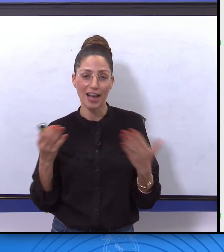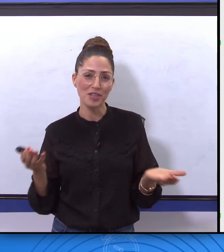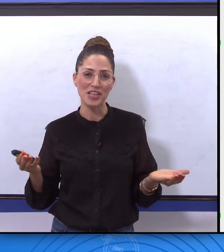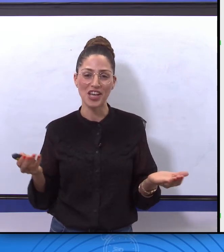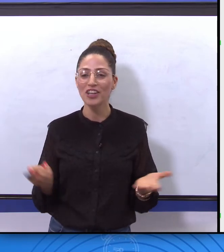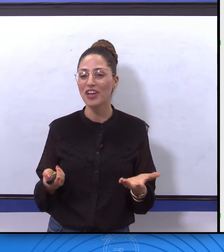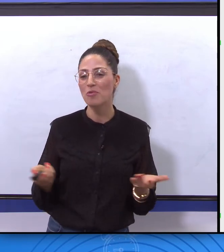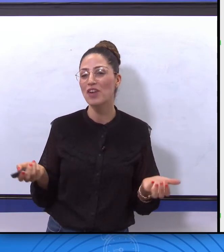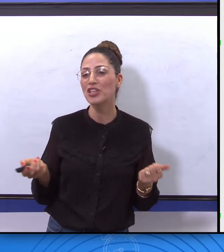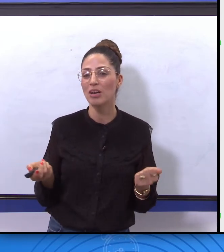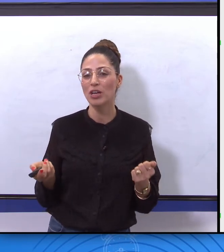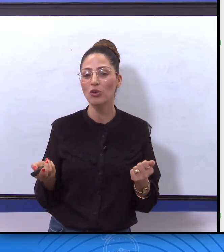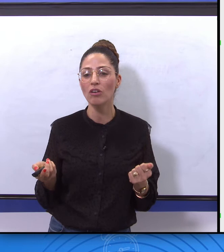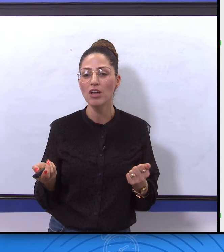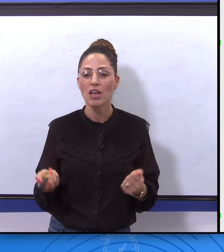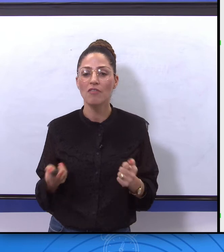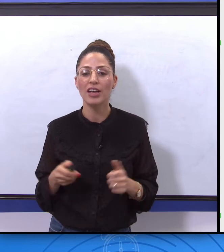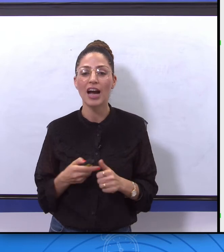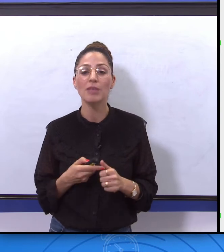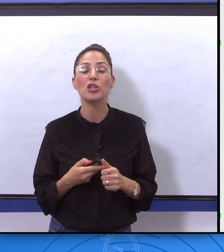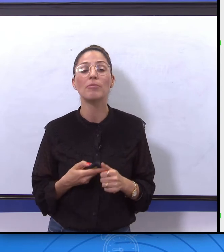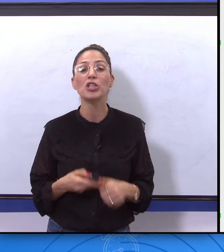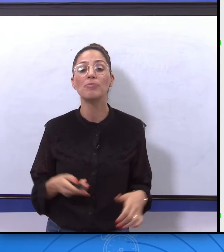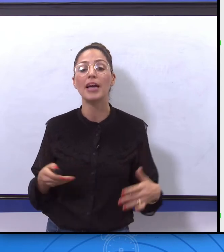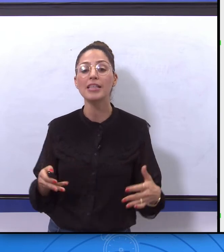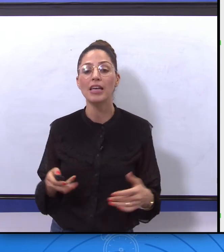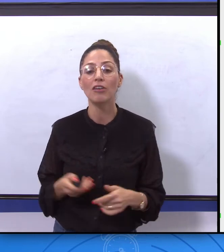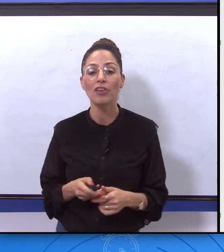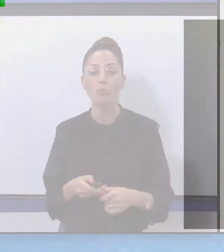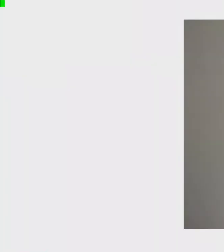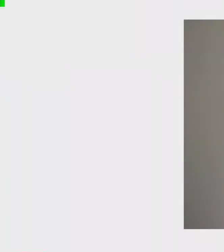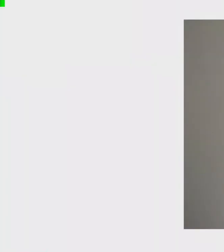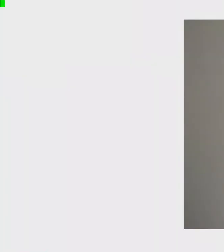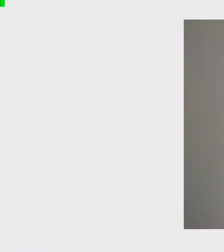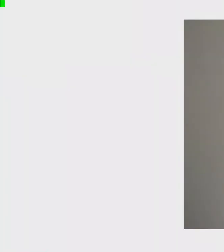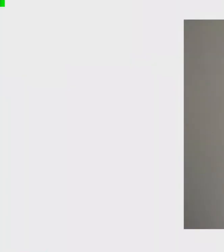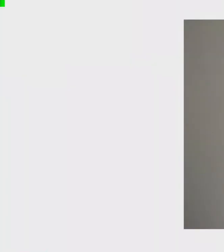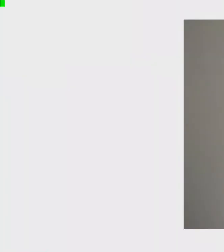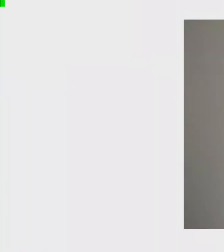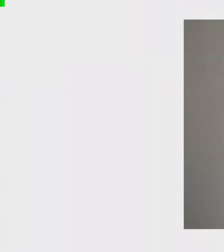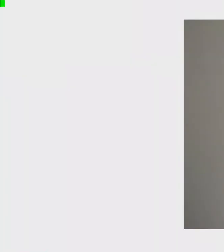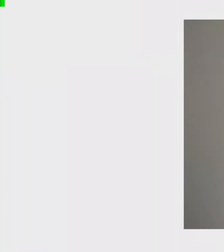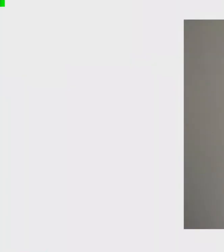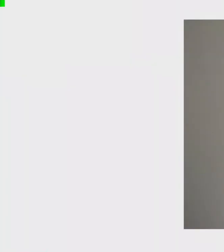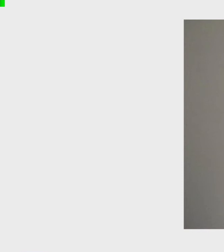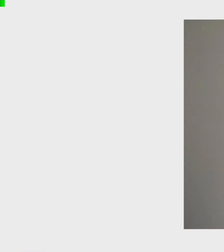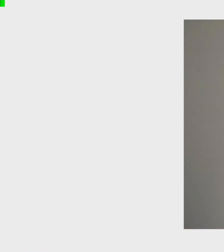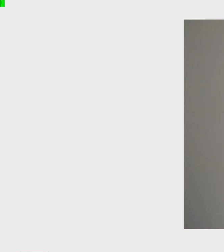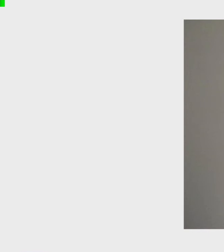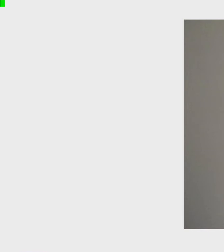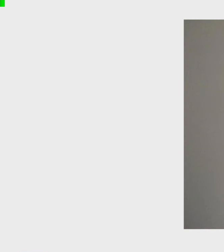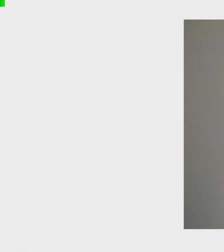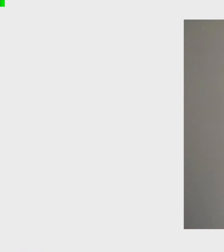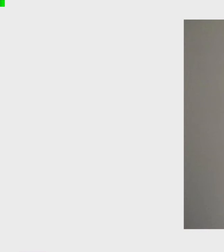אז הצלחתם לזהות, וכמובן שגם כתוב, וכאן אני משתמשת בעץ ענפים ובטון. בטון, כן, כן,